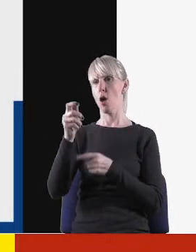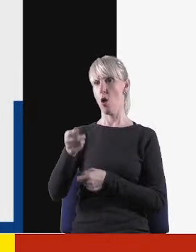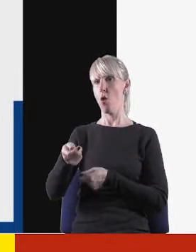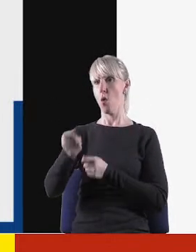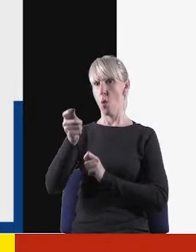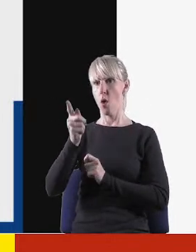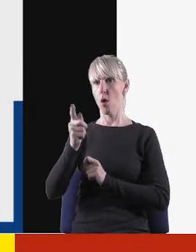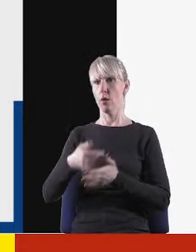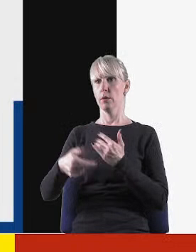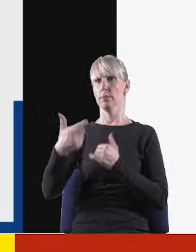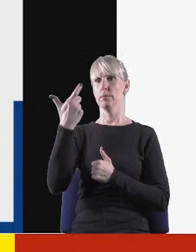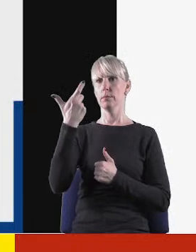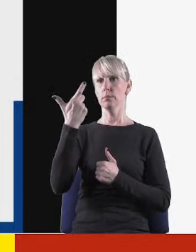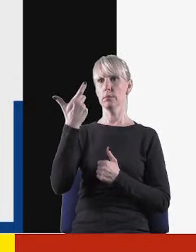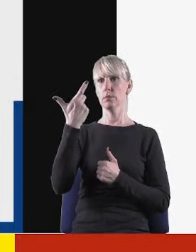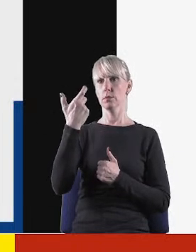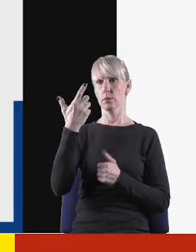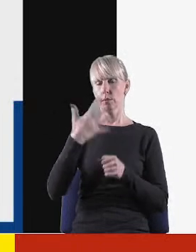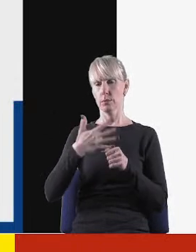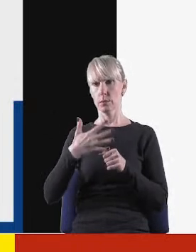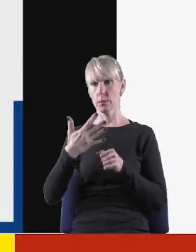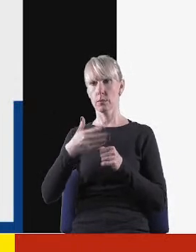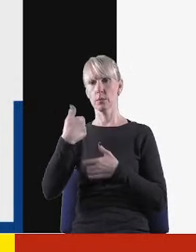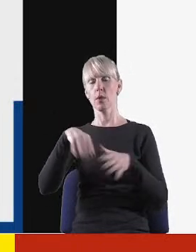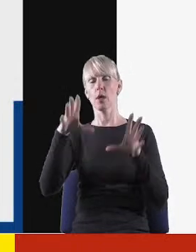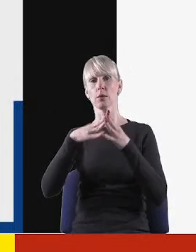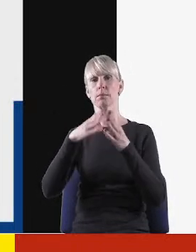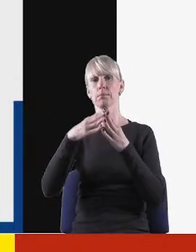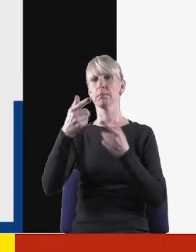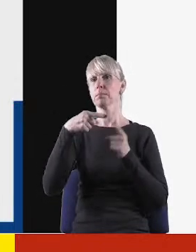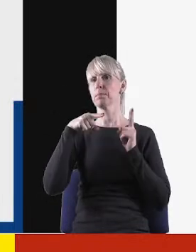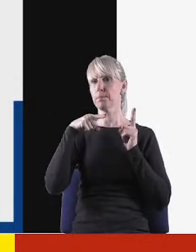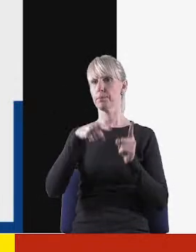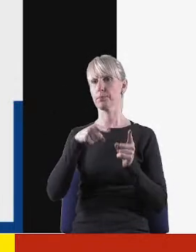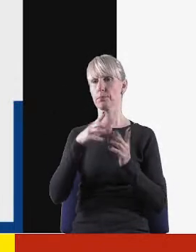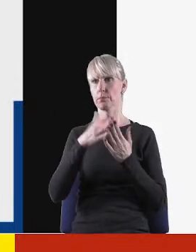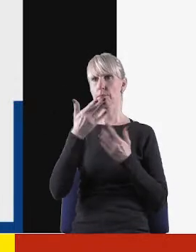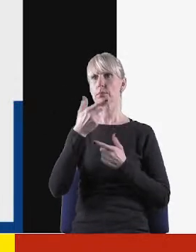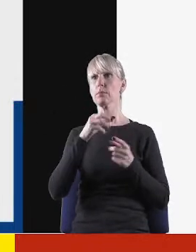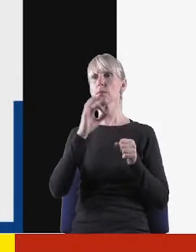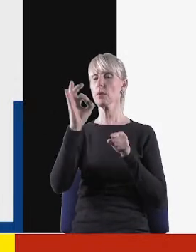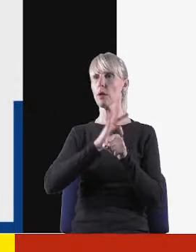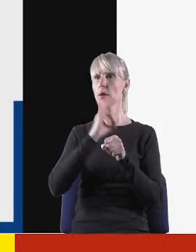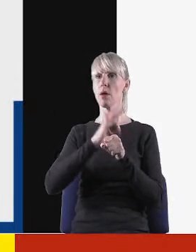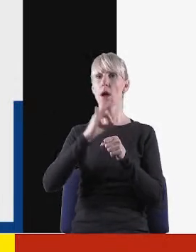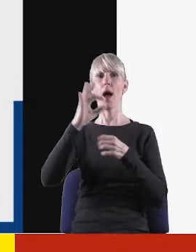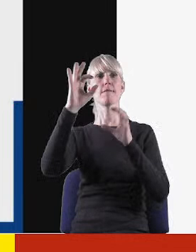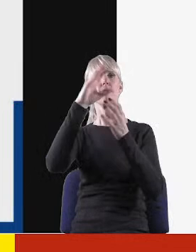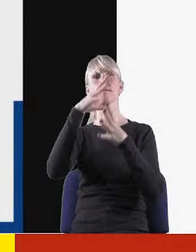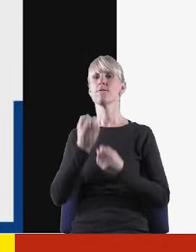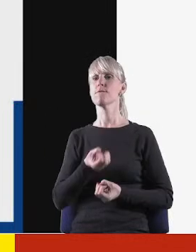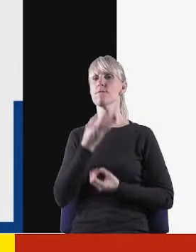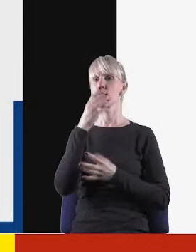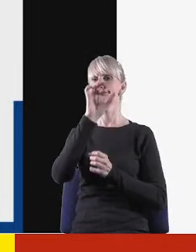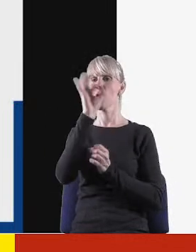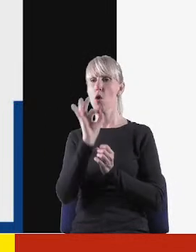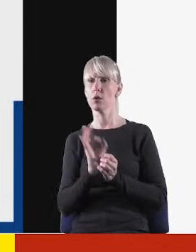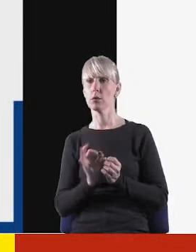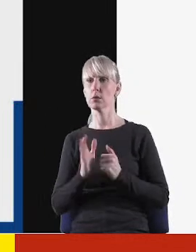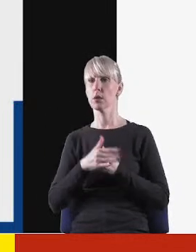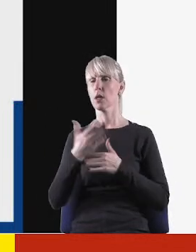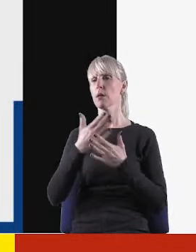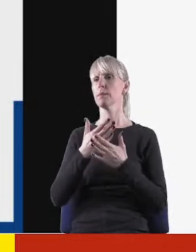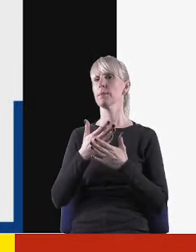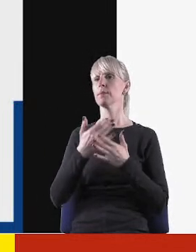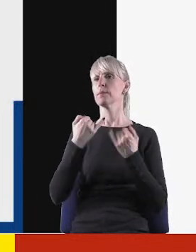250 słuchaczy na 10 kierunkach, między innymi podologa, florystę, a nawet krawca. Jeśli chodzi o Tomaszów Mazowiecki,